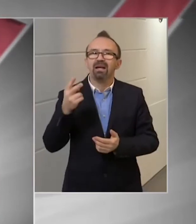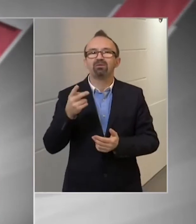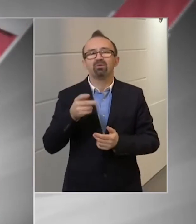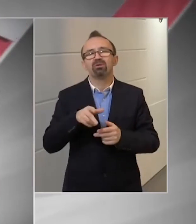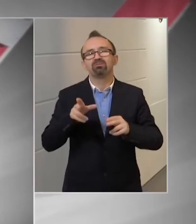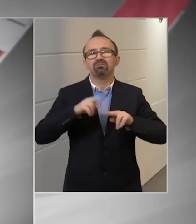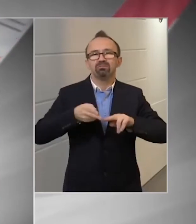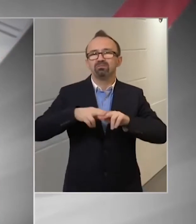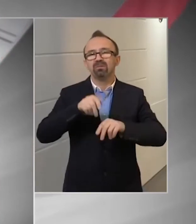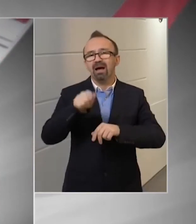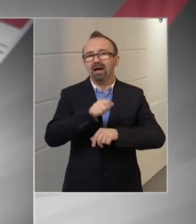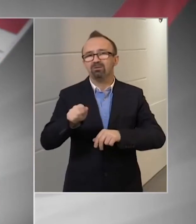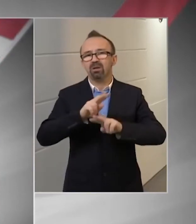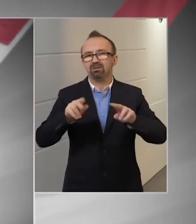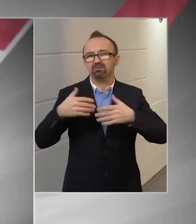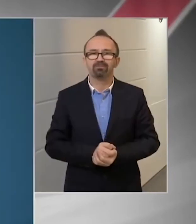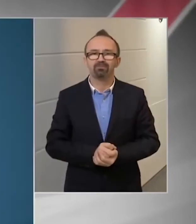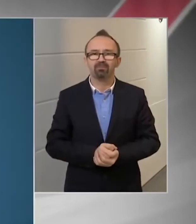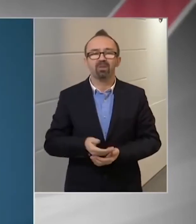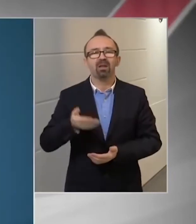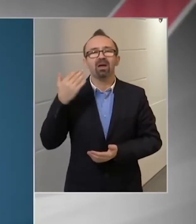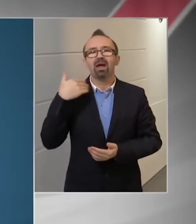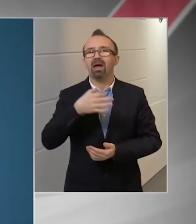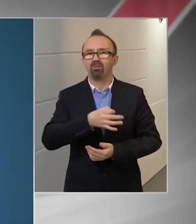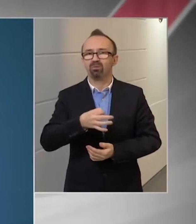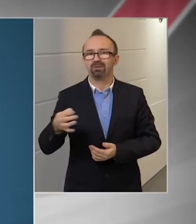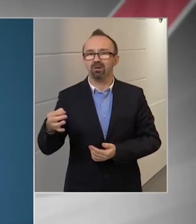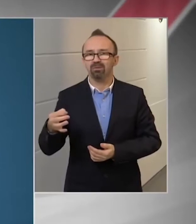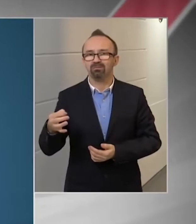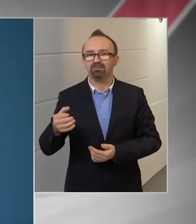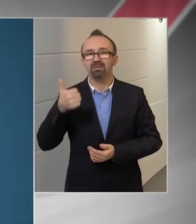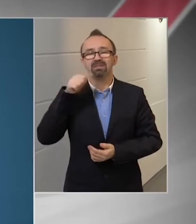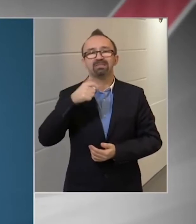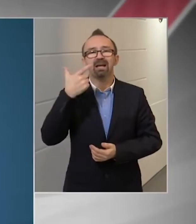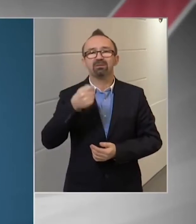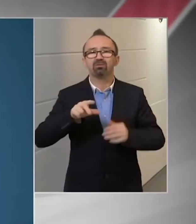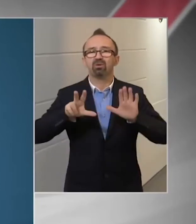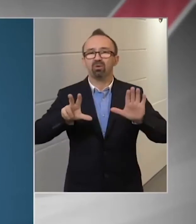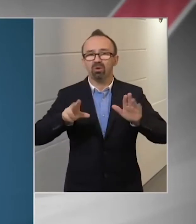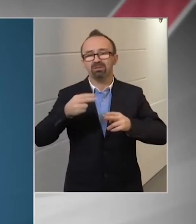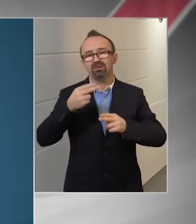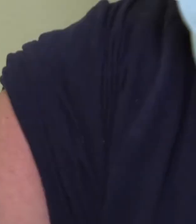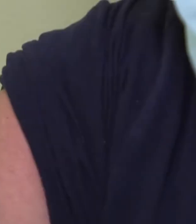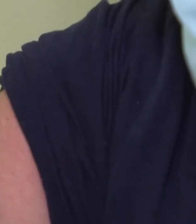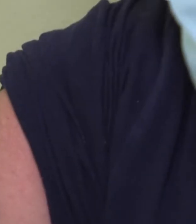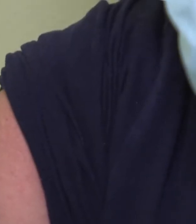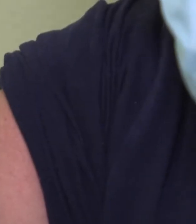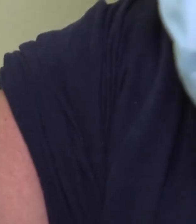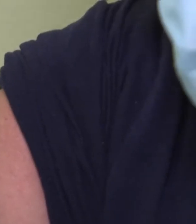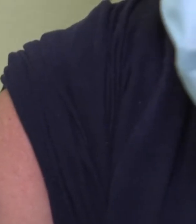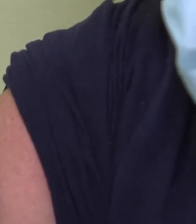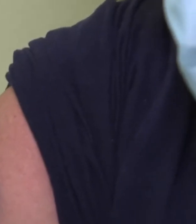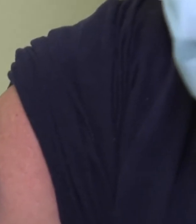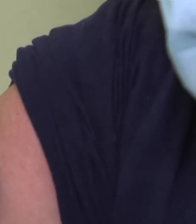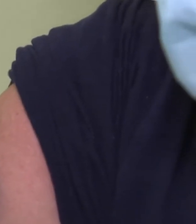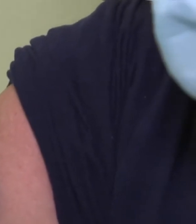órában, 128 beteg meghalt, erről már Müller Cecília, országos tisztifőorvos beszélt. Eddig több mint